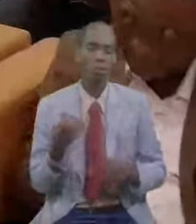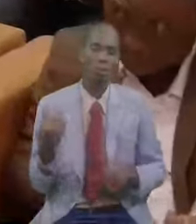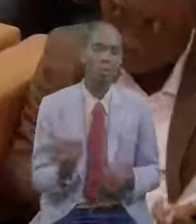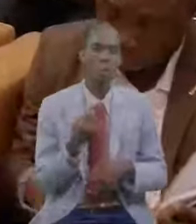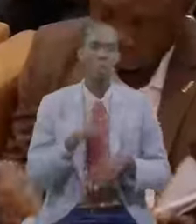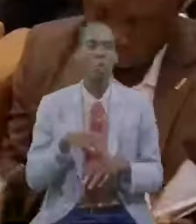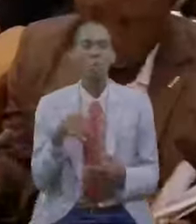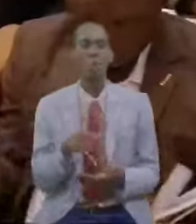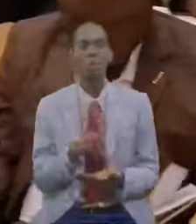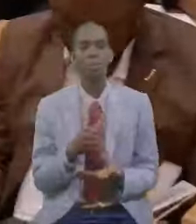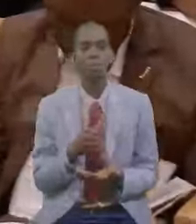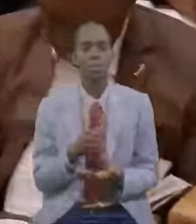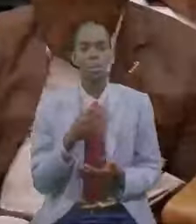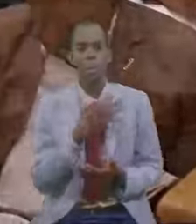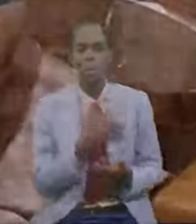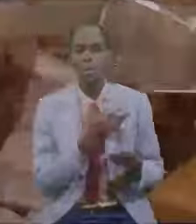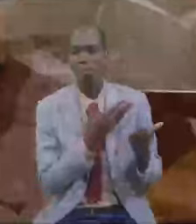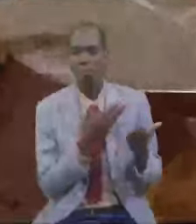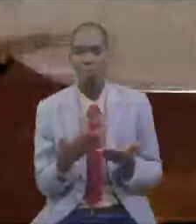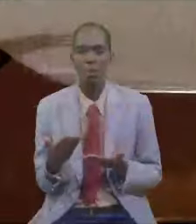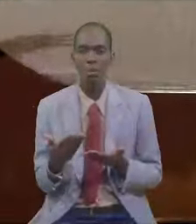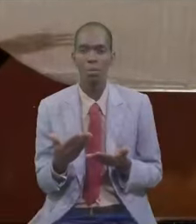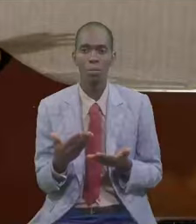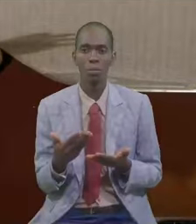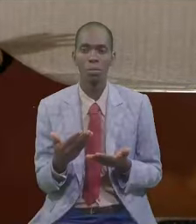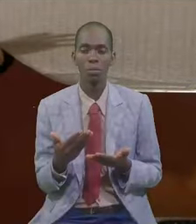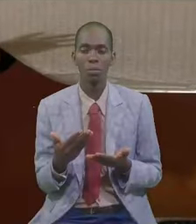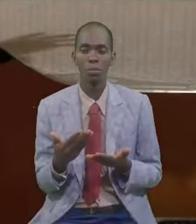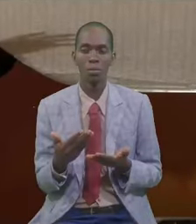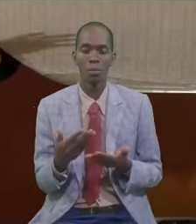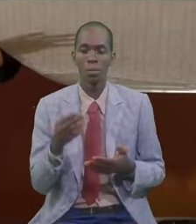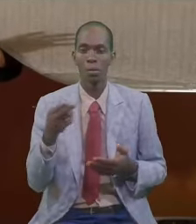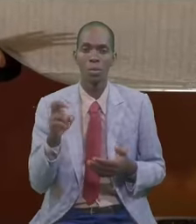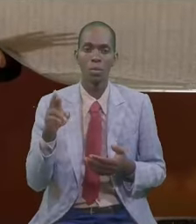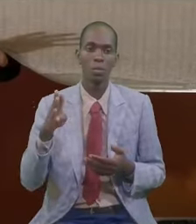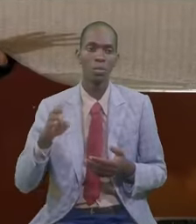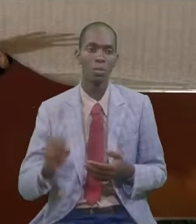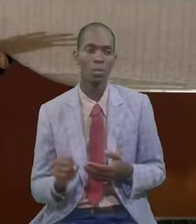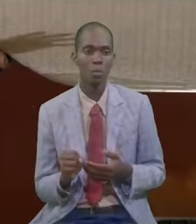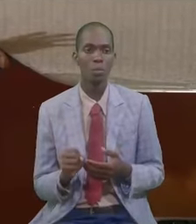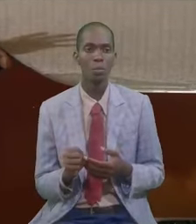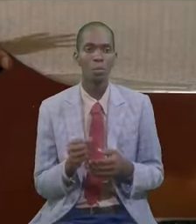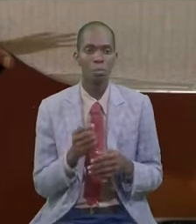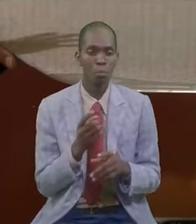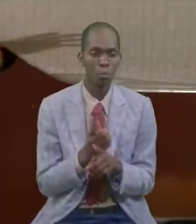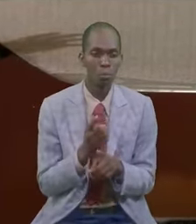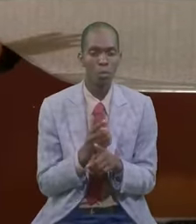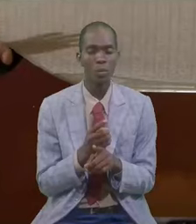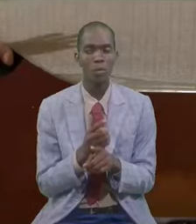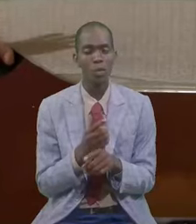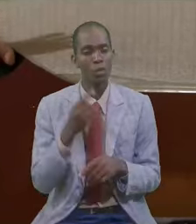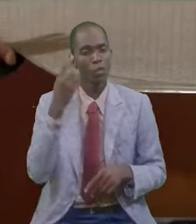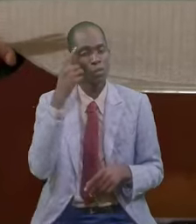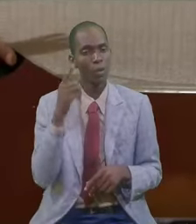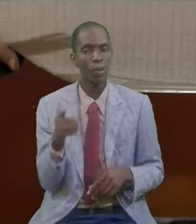tombe souvent sur elle et qu'elle produit une herbe utile à ceux pour qui elle